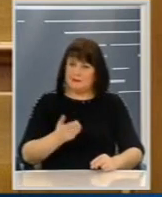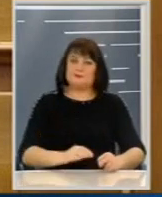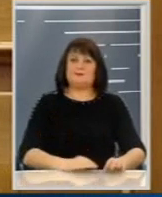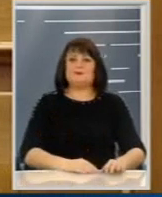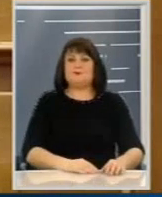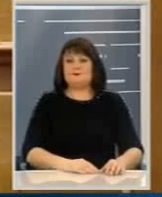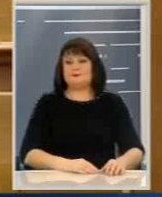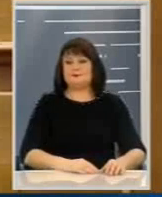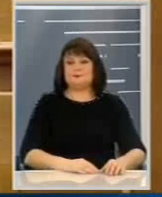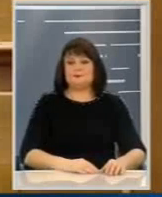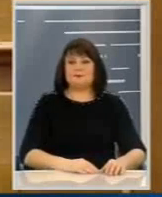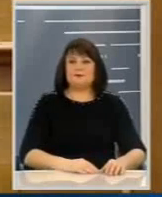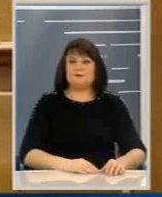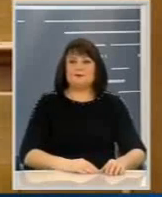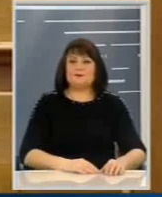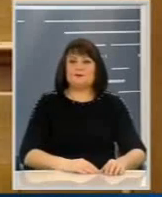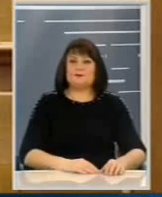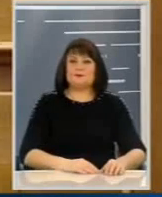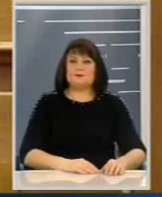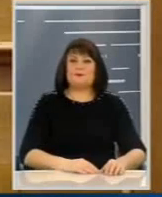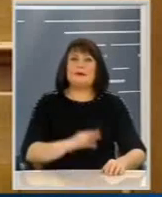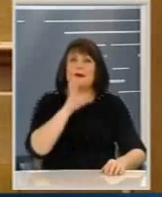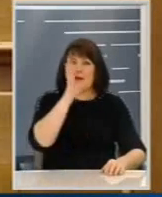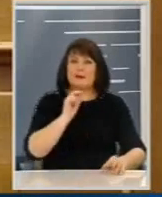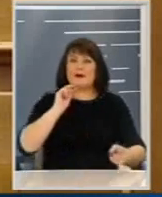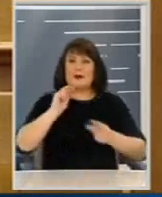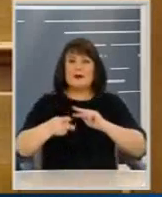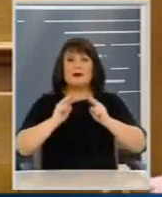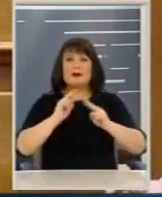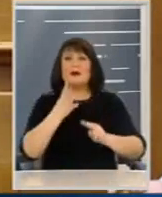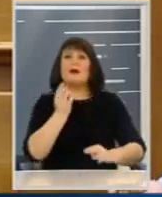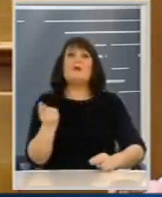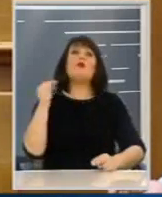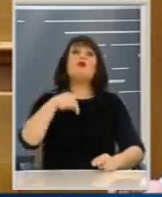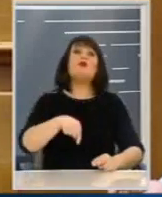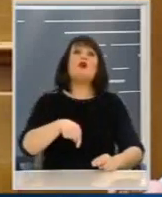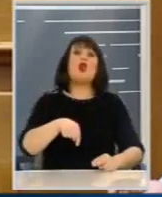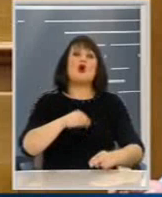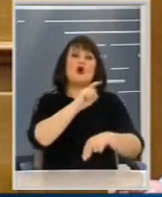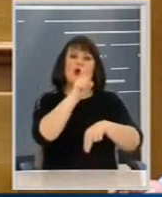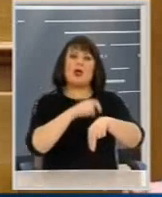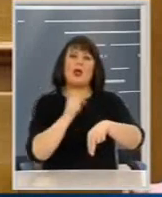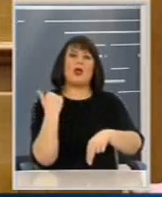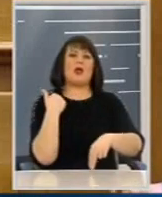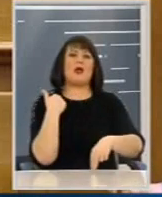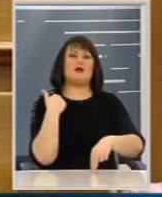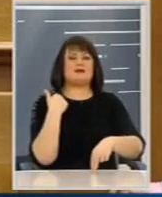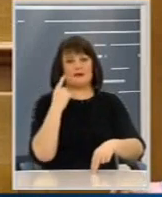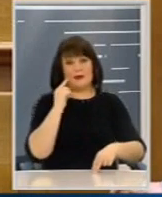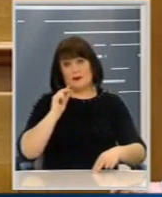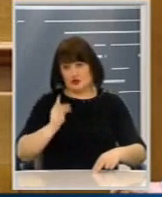με τις ουσιαστικές απαντήσεις για το γιατί ήρθατε σήμερα εδώ να καταθέσετε αυτή την ερώτηση.